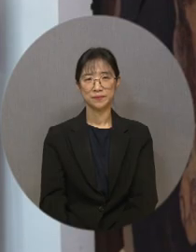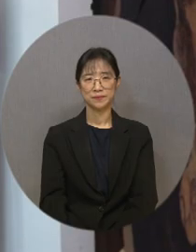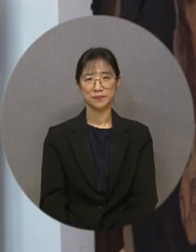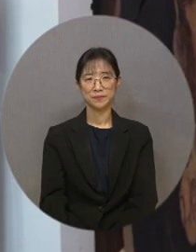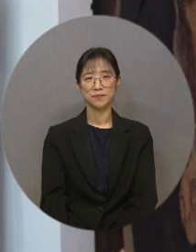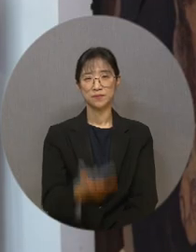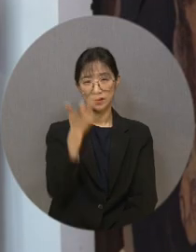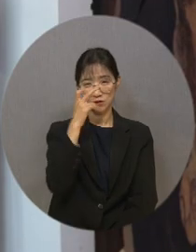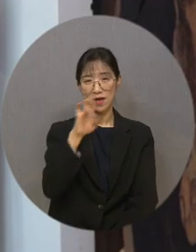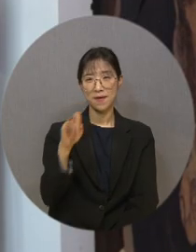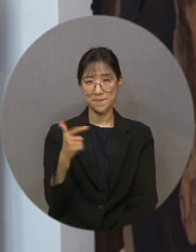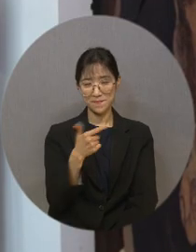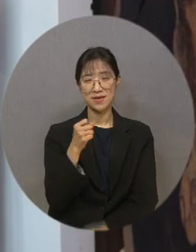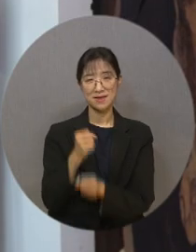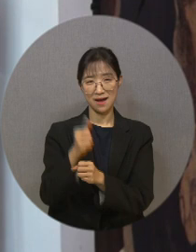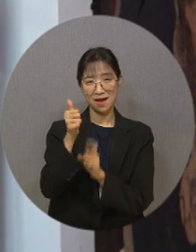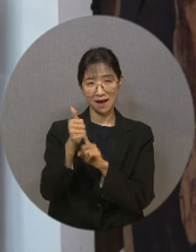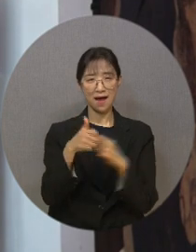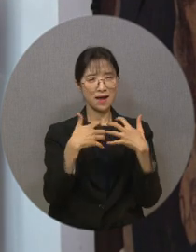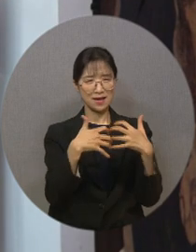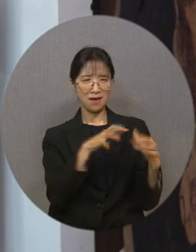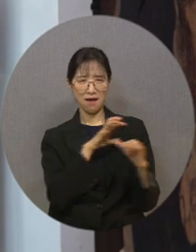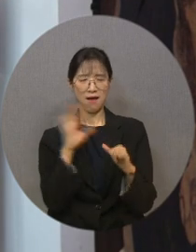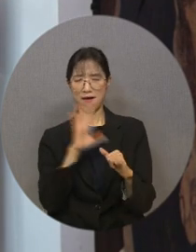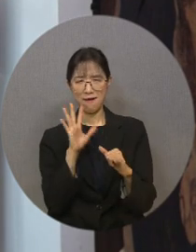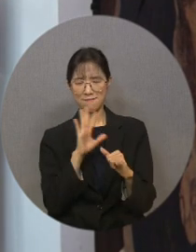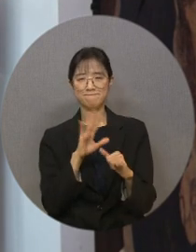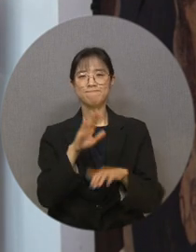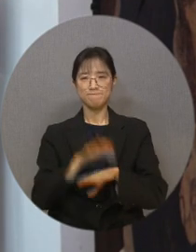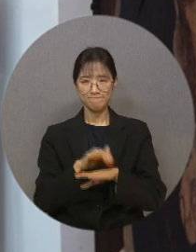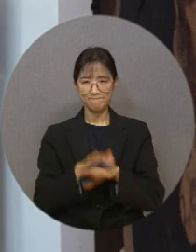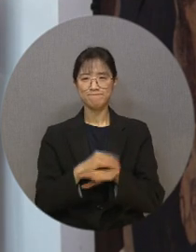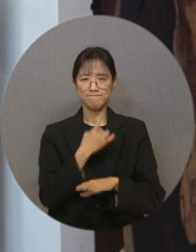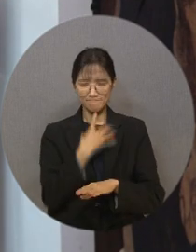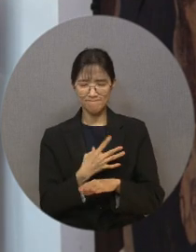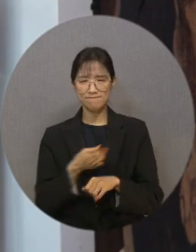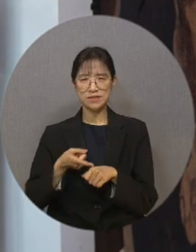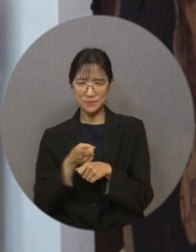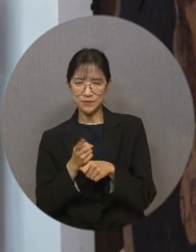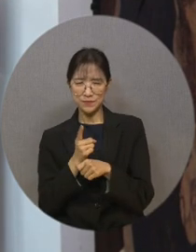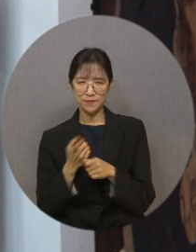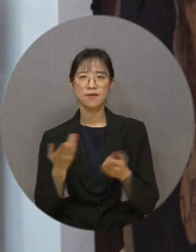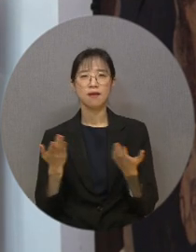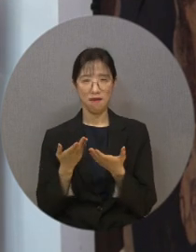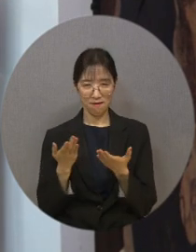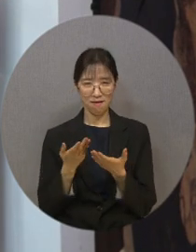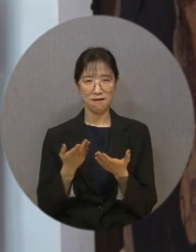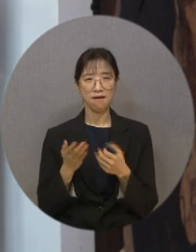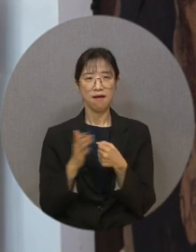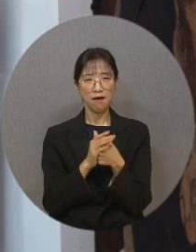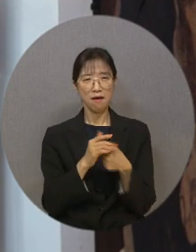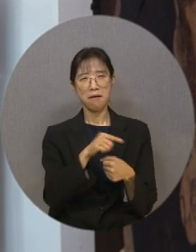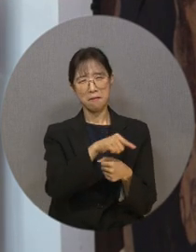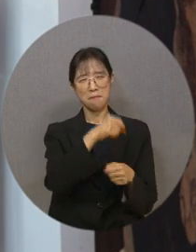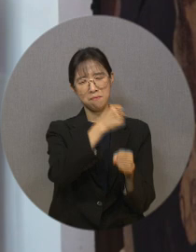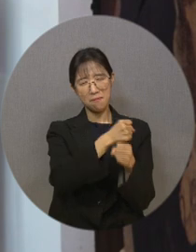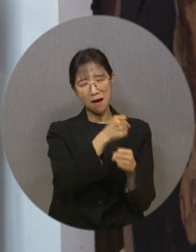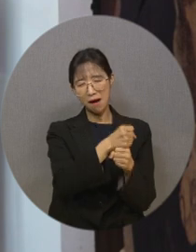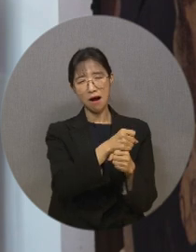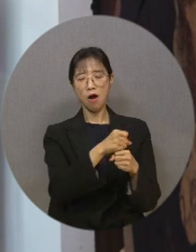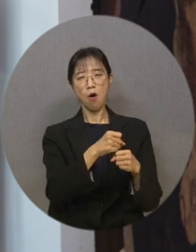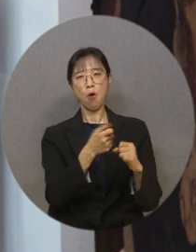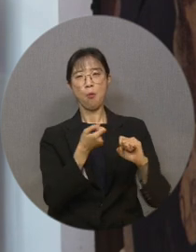최민 작가는 기계를 사용하지 않고 오롯이 손으로만 작업을 해 기성품에서 느낄 수 없는 질리지